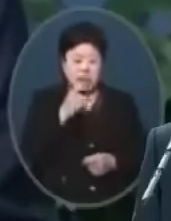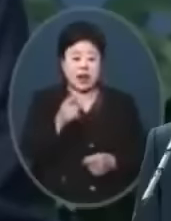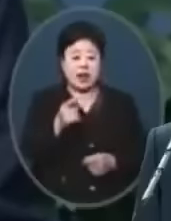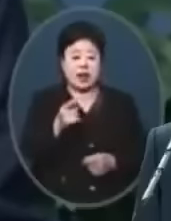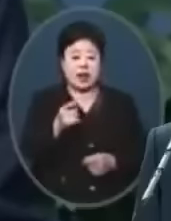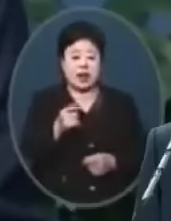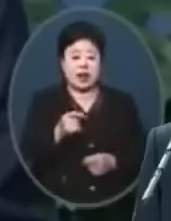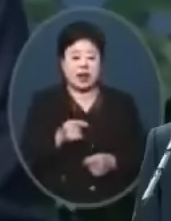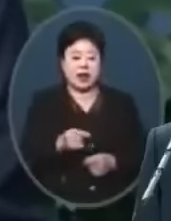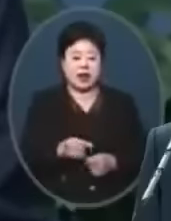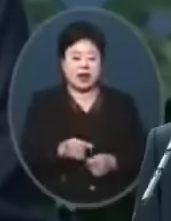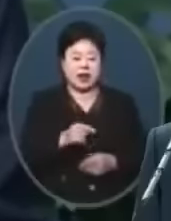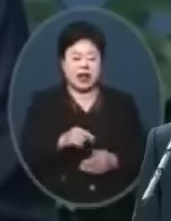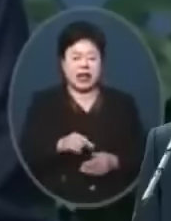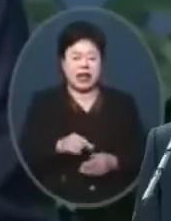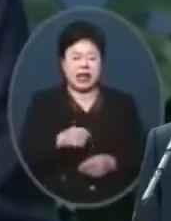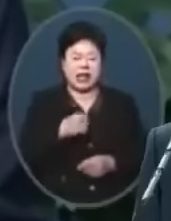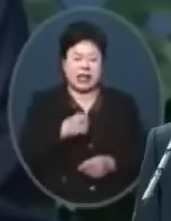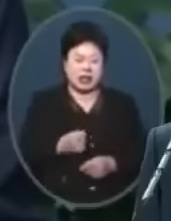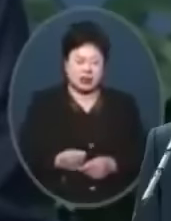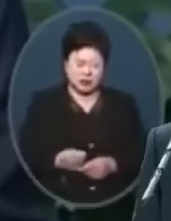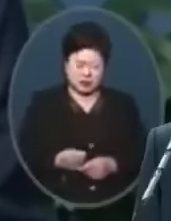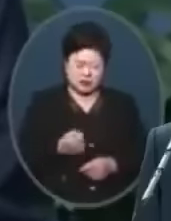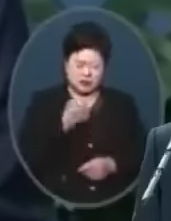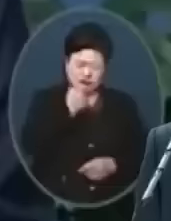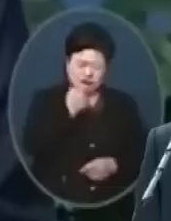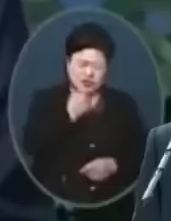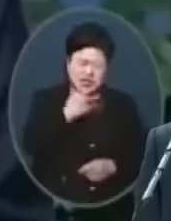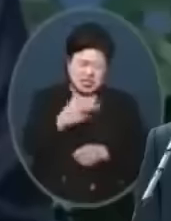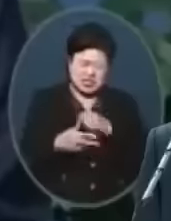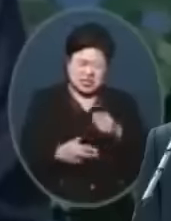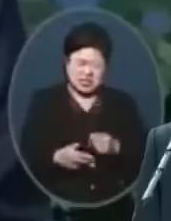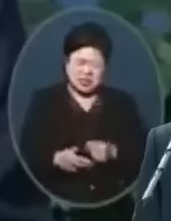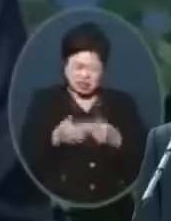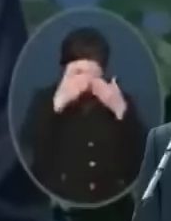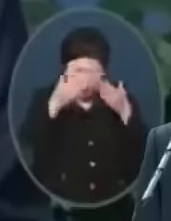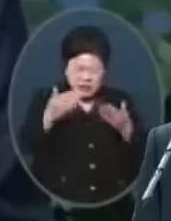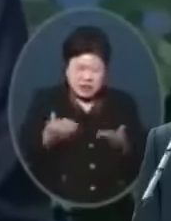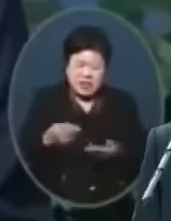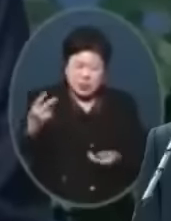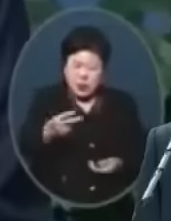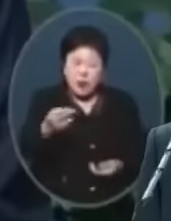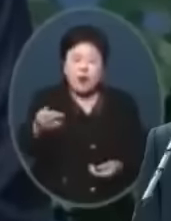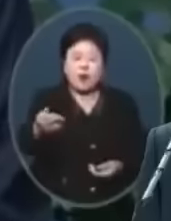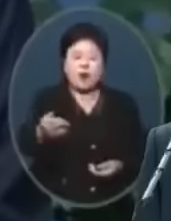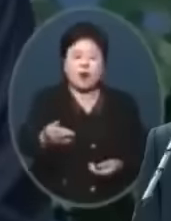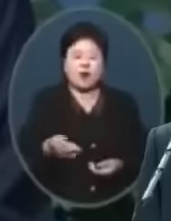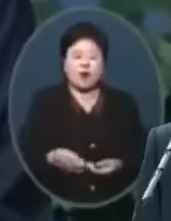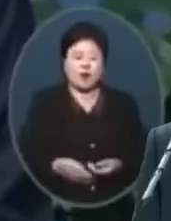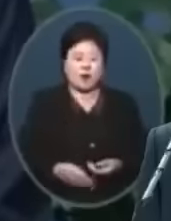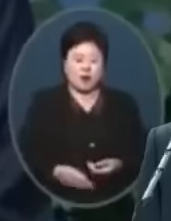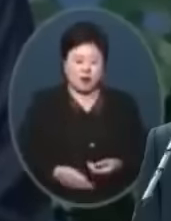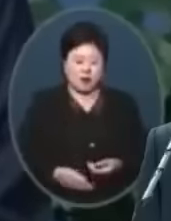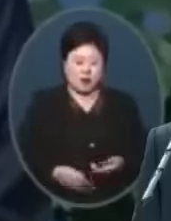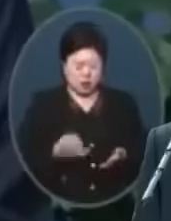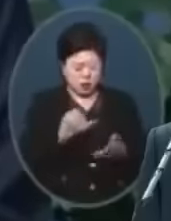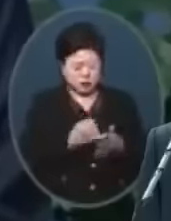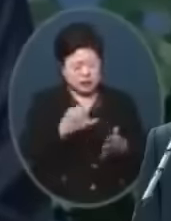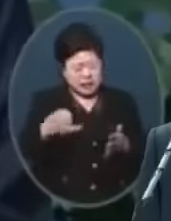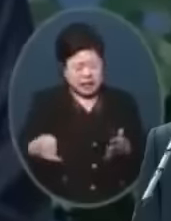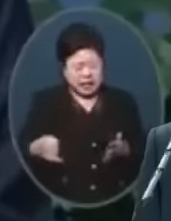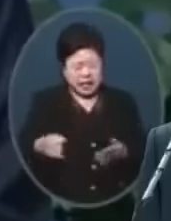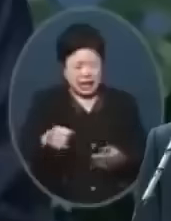내 자식 속도 없는 놈 7년 동안 공짜로 해주겠다. 너무 라헬을